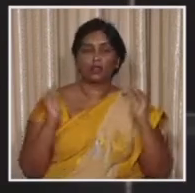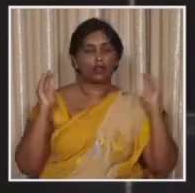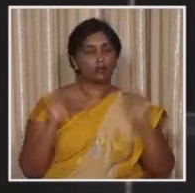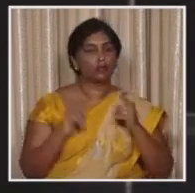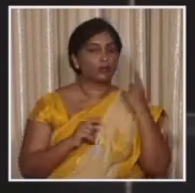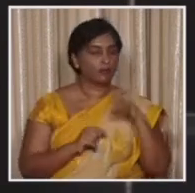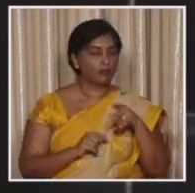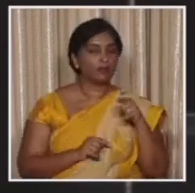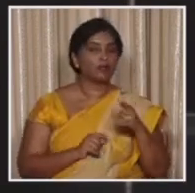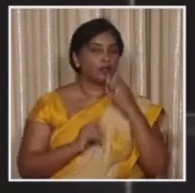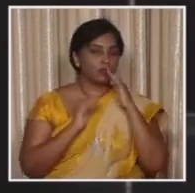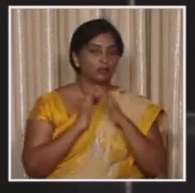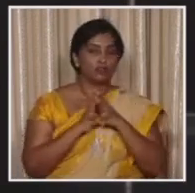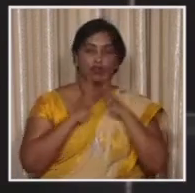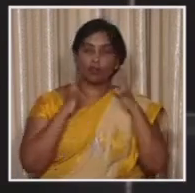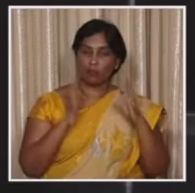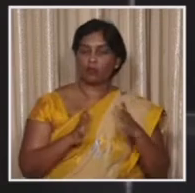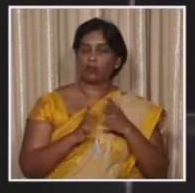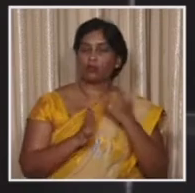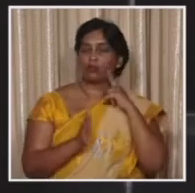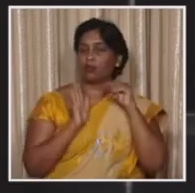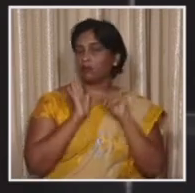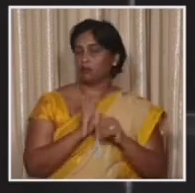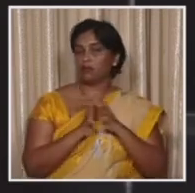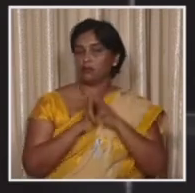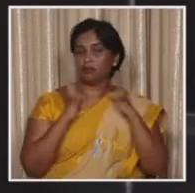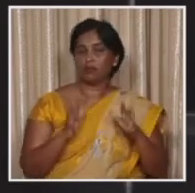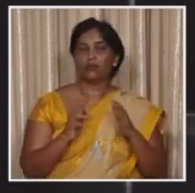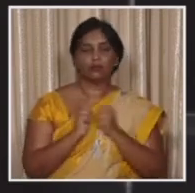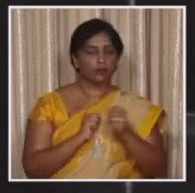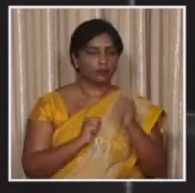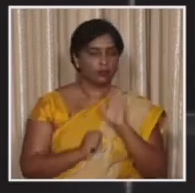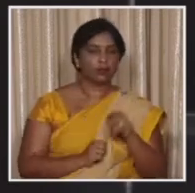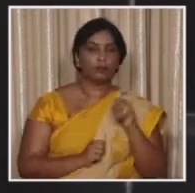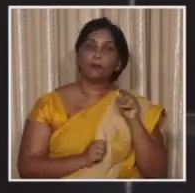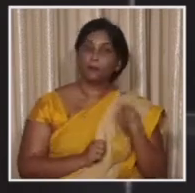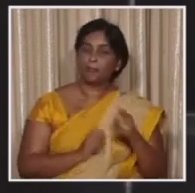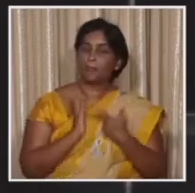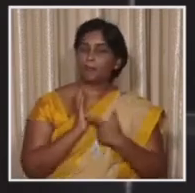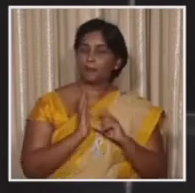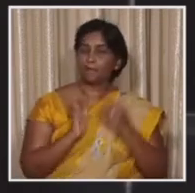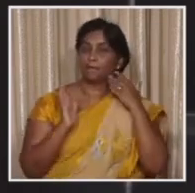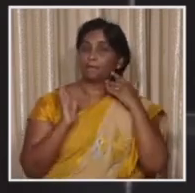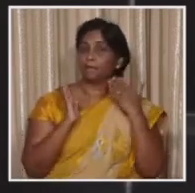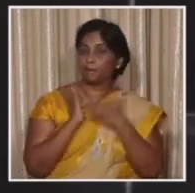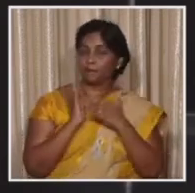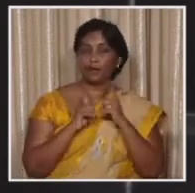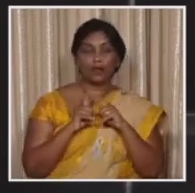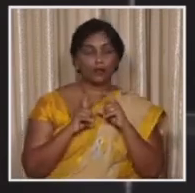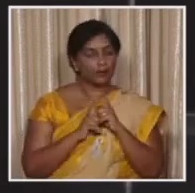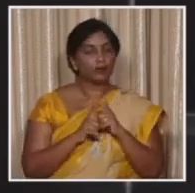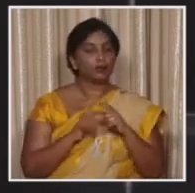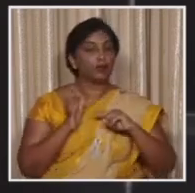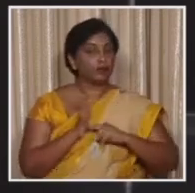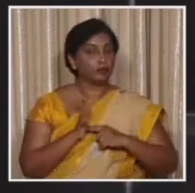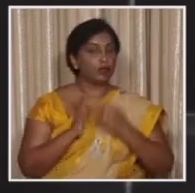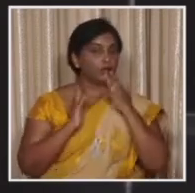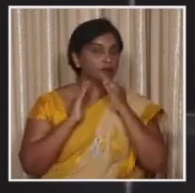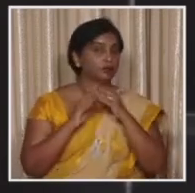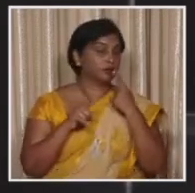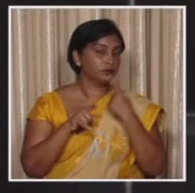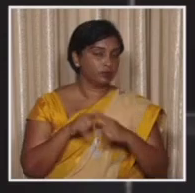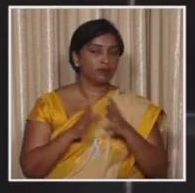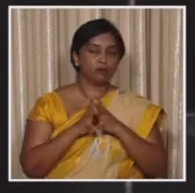තිබීම හේතුවෙන් පාසල් බොහොමයකට විශාල අසාධාරණයක් වෙනස්කමක් සිදු වී තිබෙනවා. තාක්ෂණික අධ්‍යාපනය සහ මෙවලම් නගරයේ පාසල්වලට